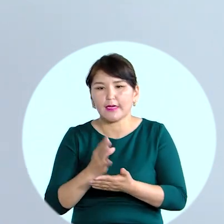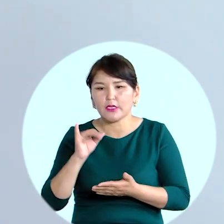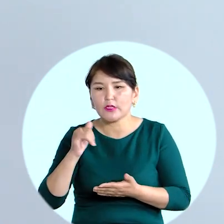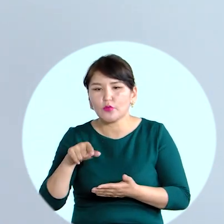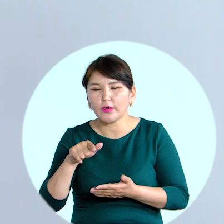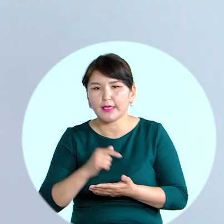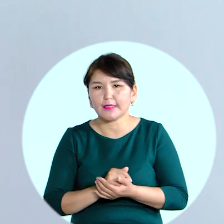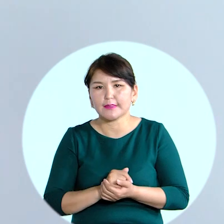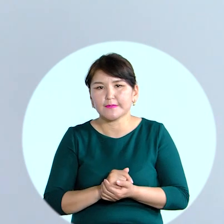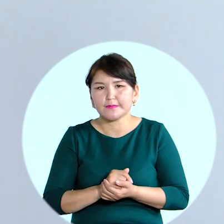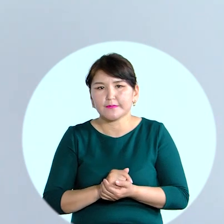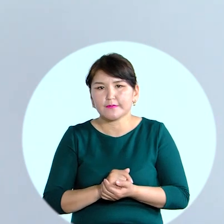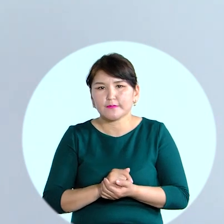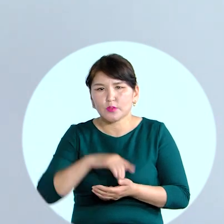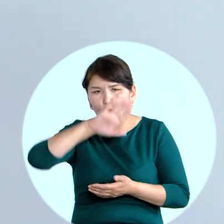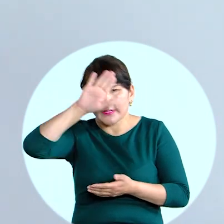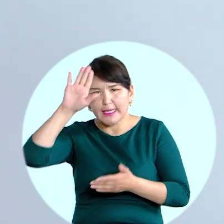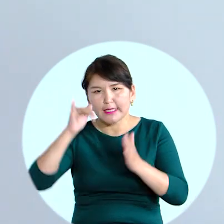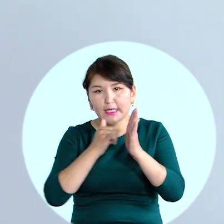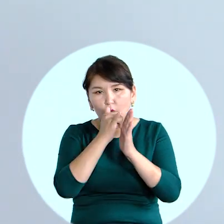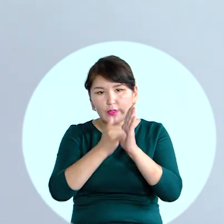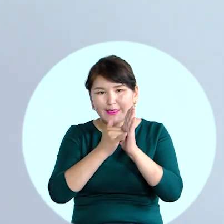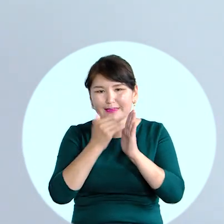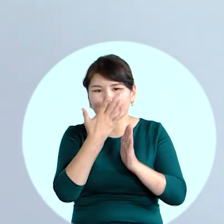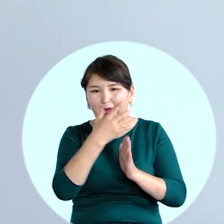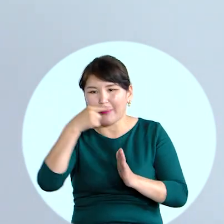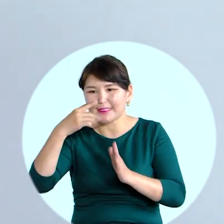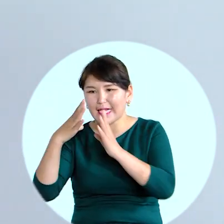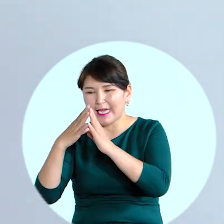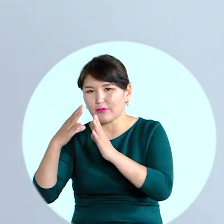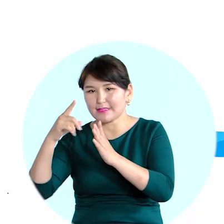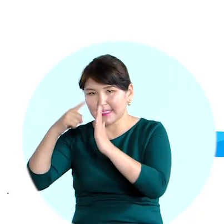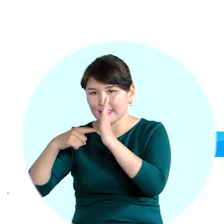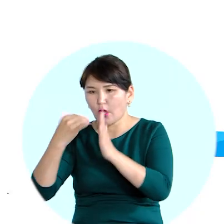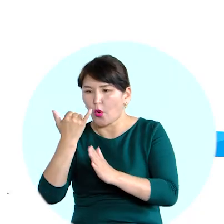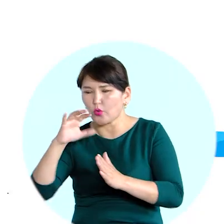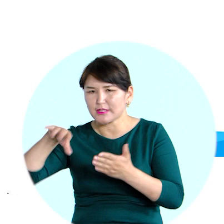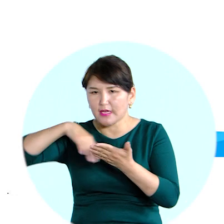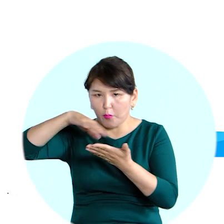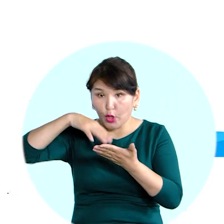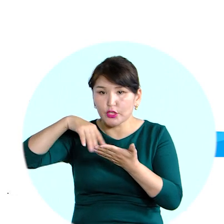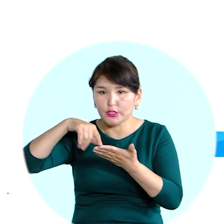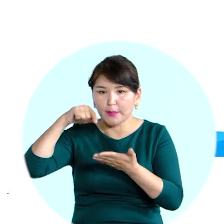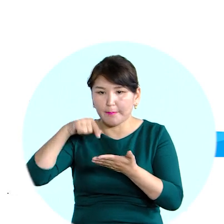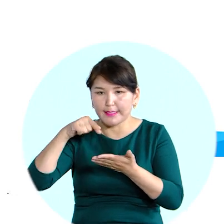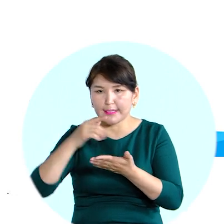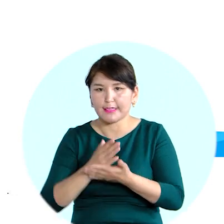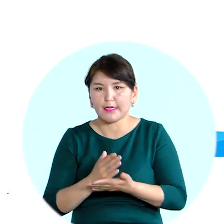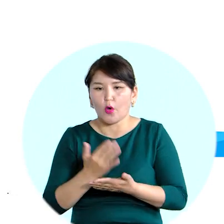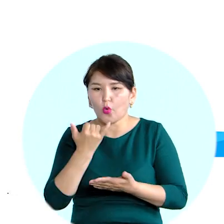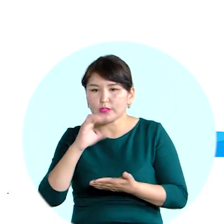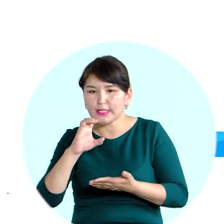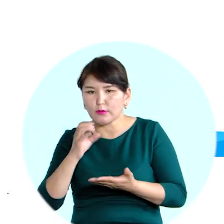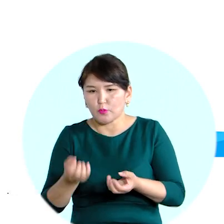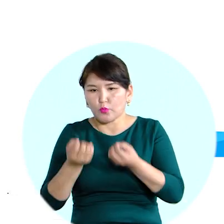тэгвэл унтны усны одоо стандарт дээр баримтлаж байгаа бодлогууд дотроос хамгийн гол юм нь юу гэхээр нэнгийн бохирдлын асуудал гэдэг. За